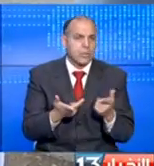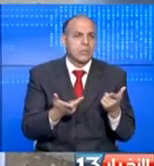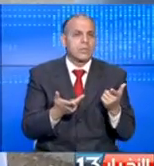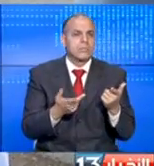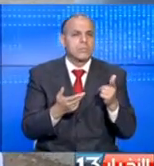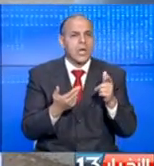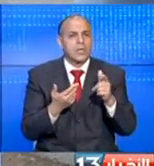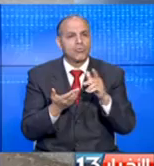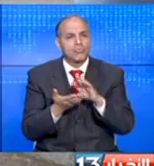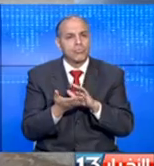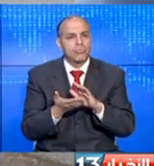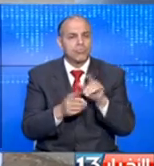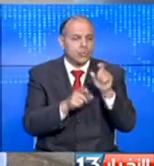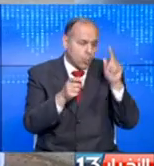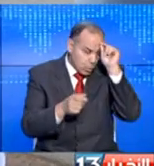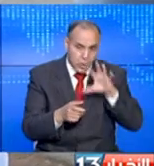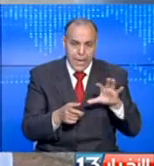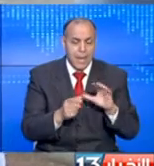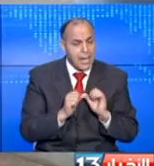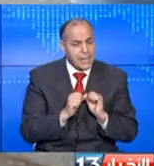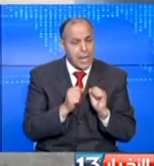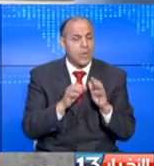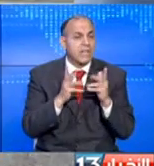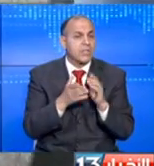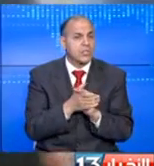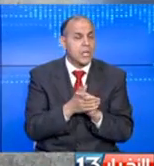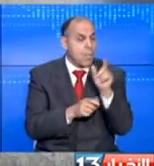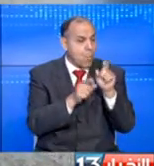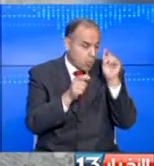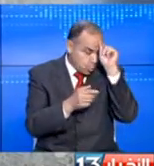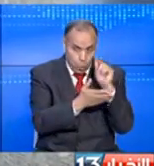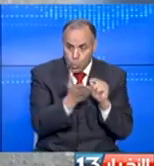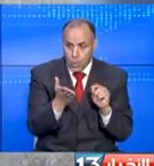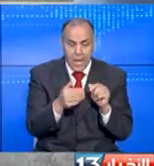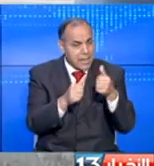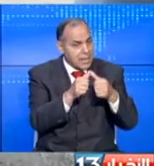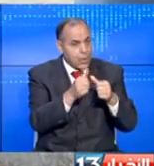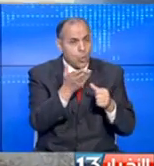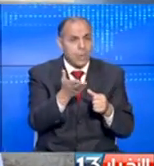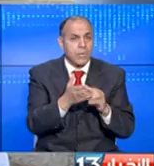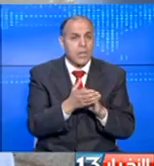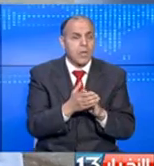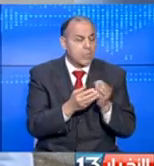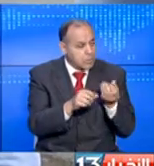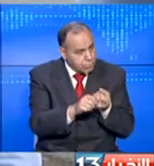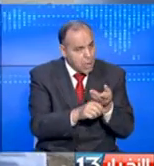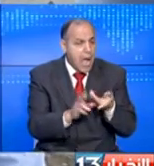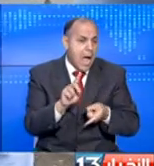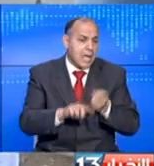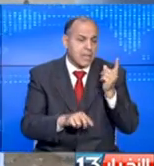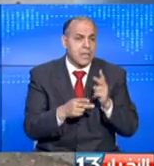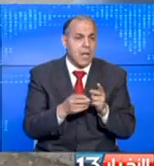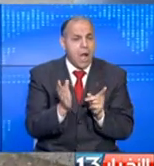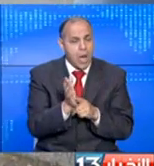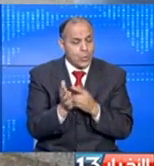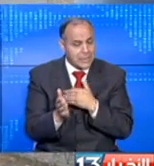لفائدة المجتمع التونسي، باش نحاولوا كيفاش المواطنين نتاعنا نذكروهم وإلا نعرفوهم أكثر